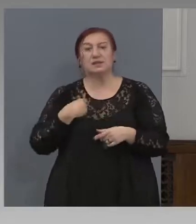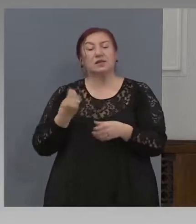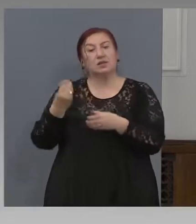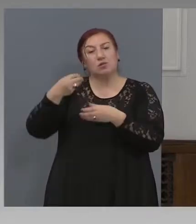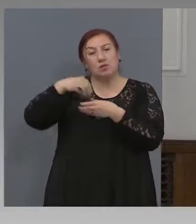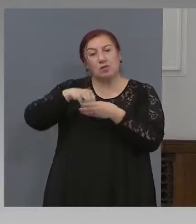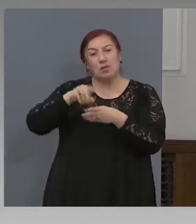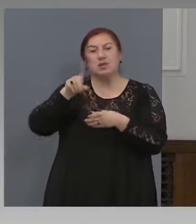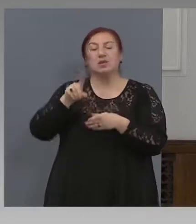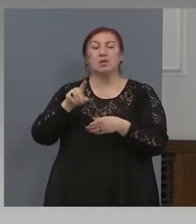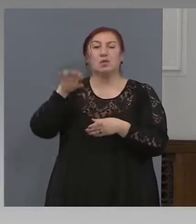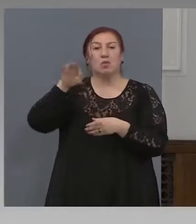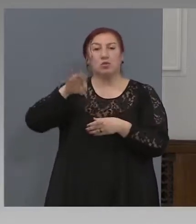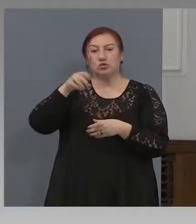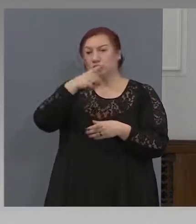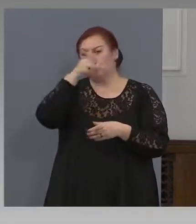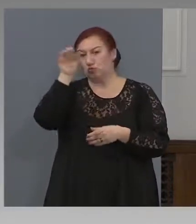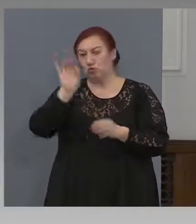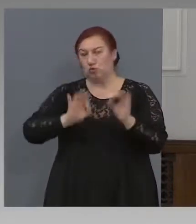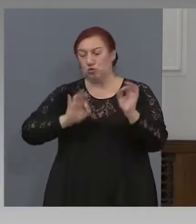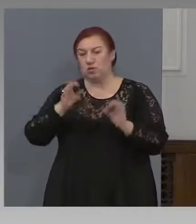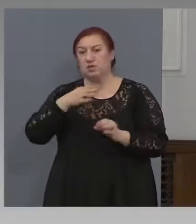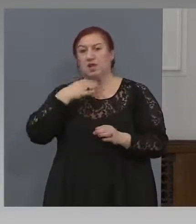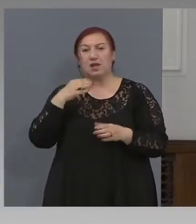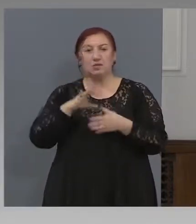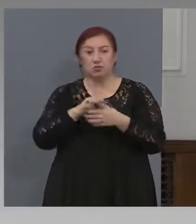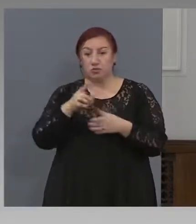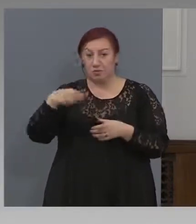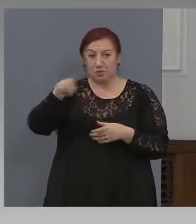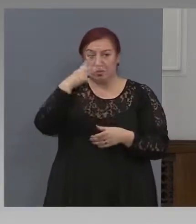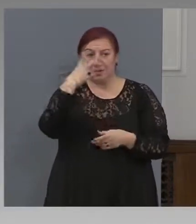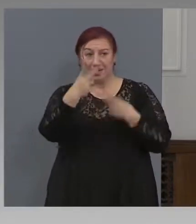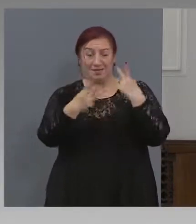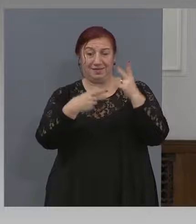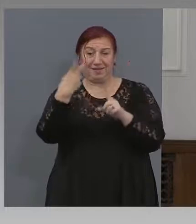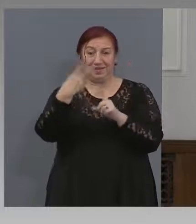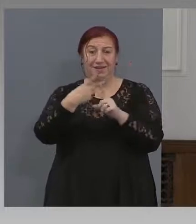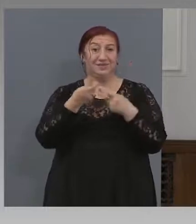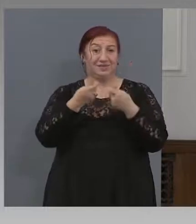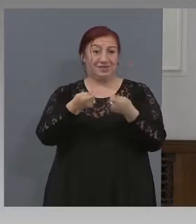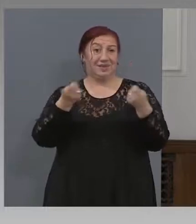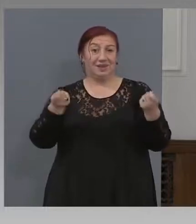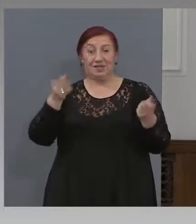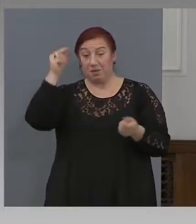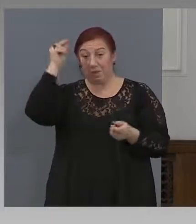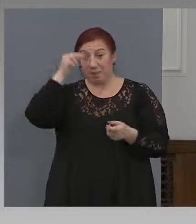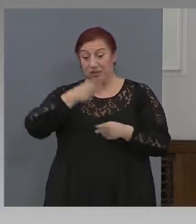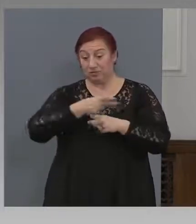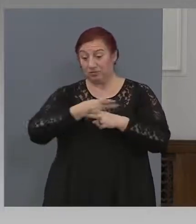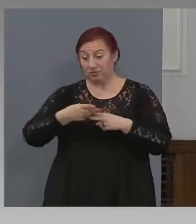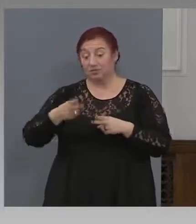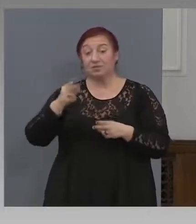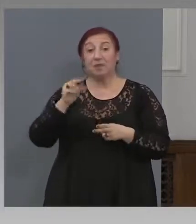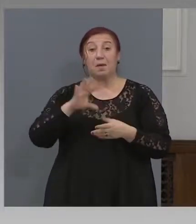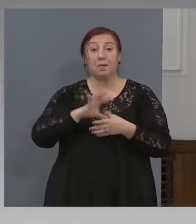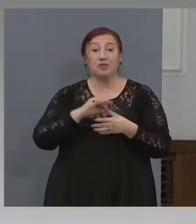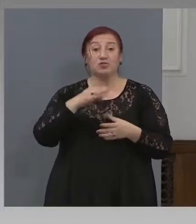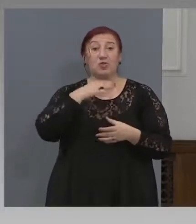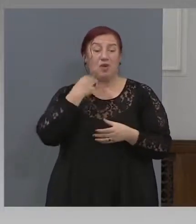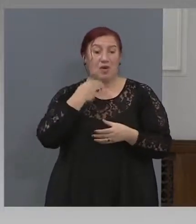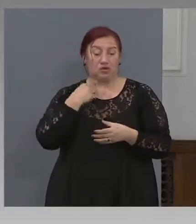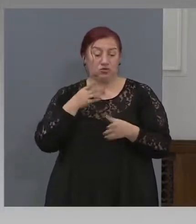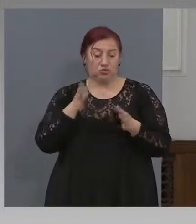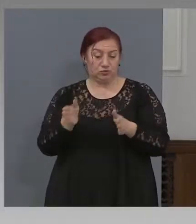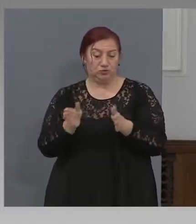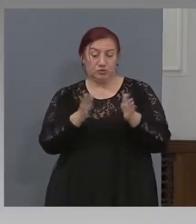100% агнешко месо, което виждате и по рекламите всички вие. Това е една конкретна мярка,